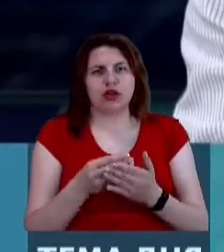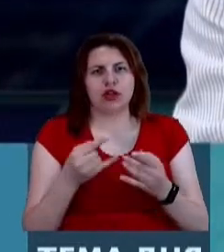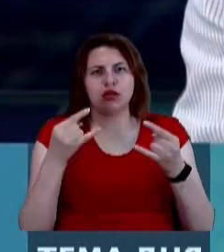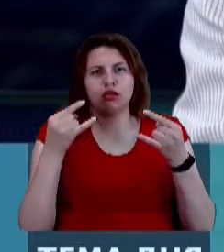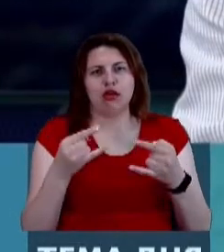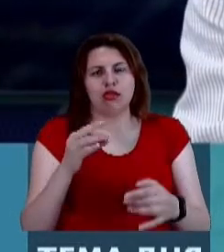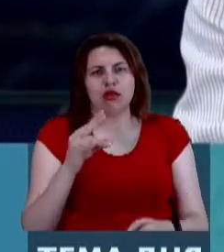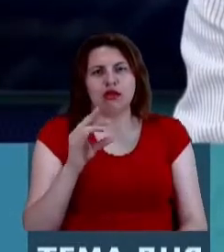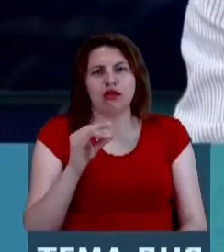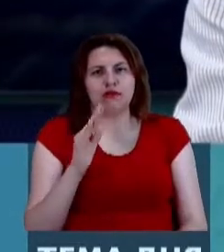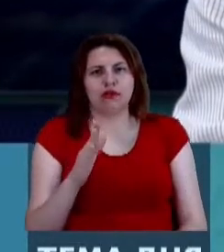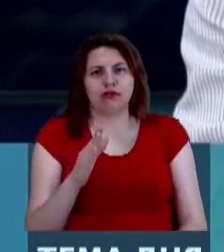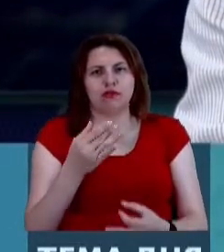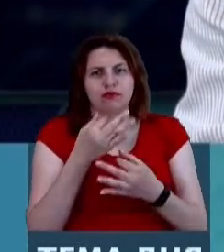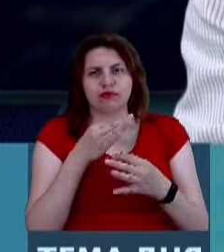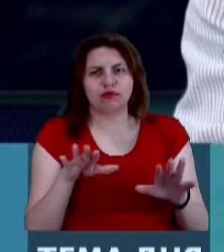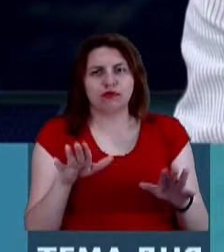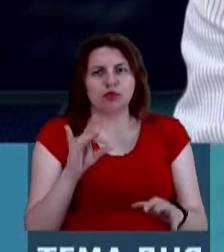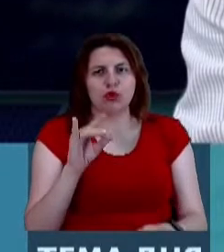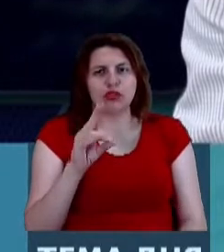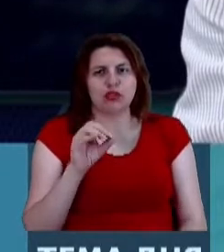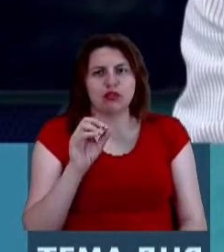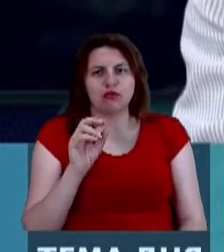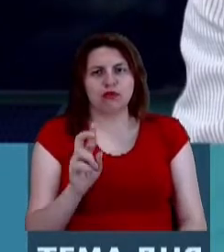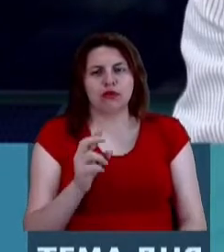спосіб каналізують оцю